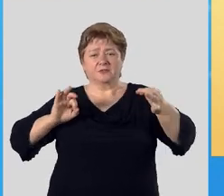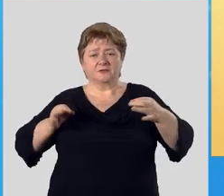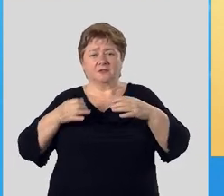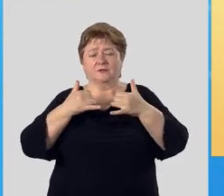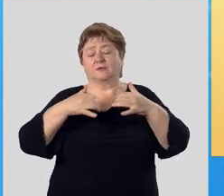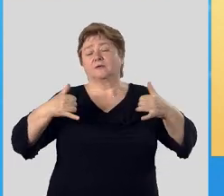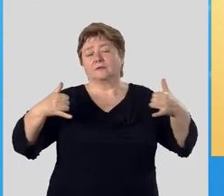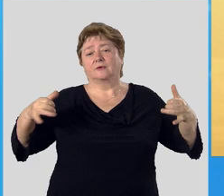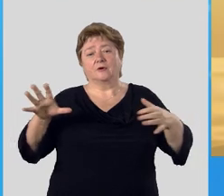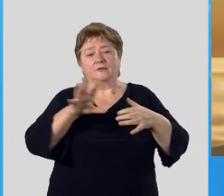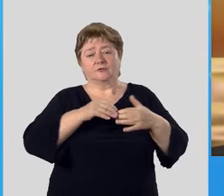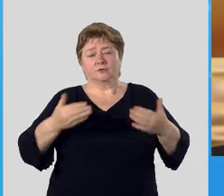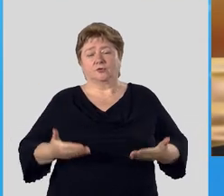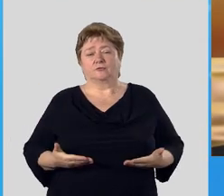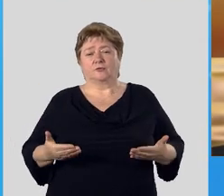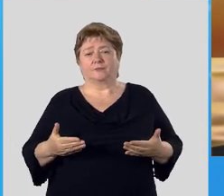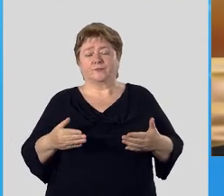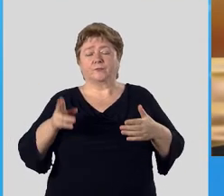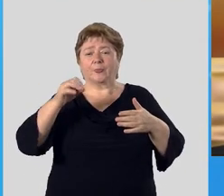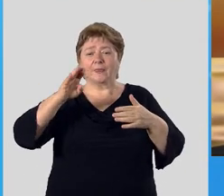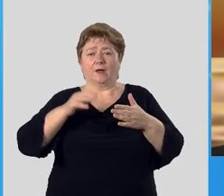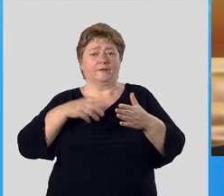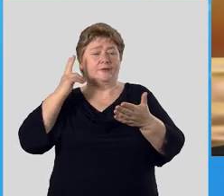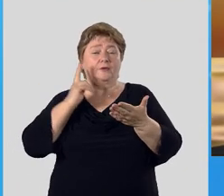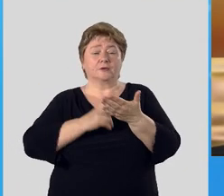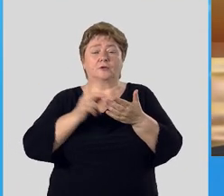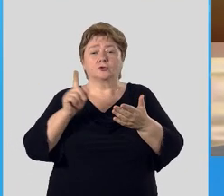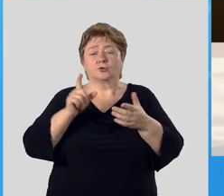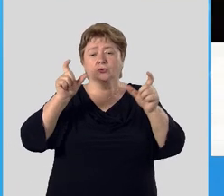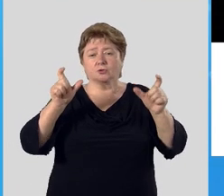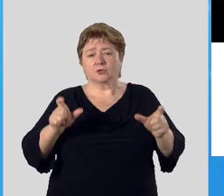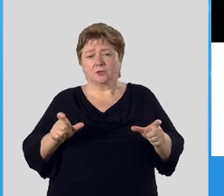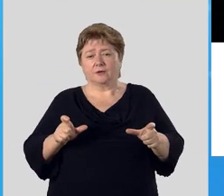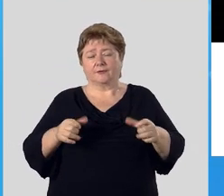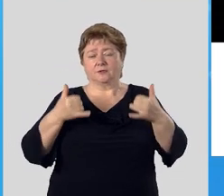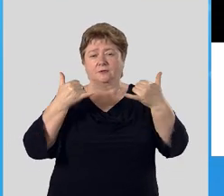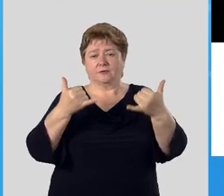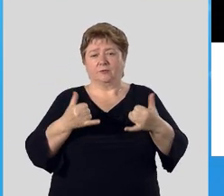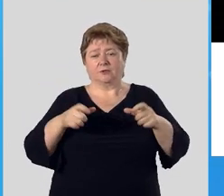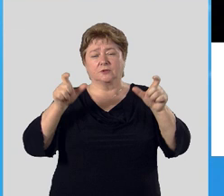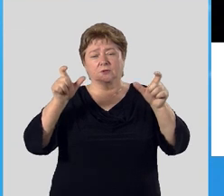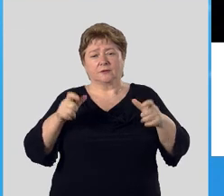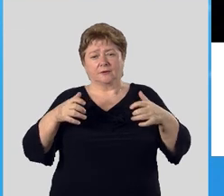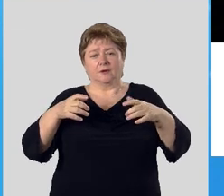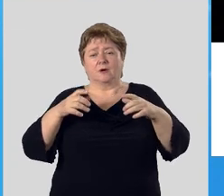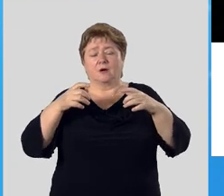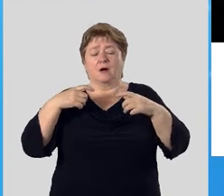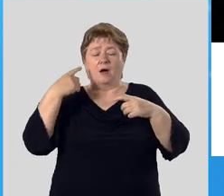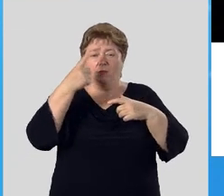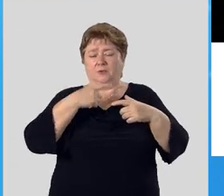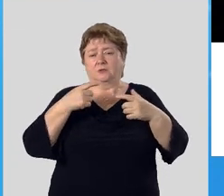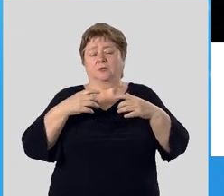всего живого дарвин доказал что человек и современные человекообразной